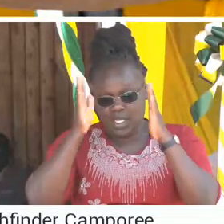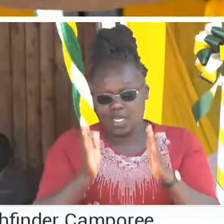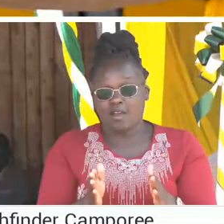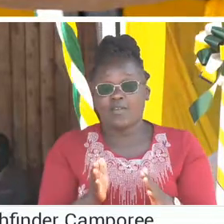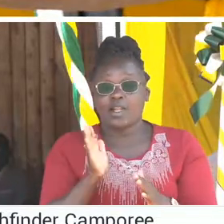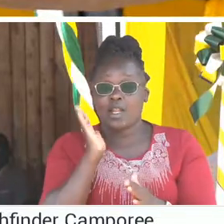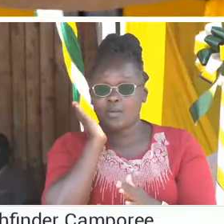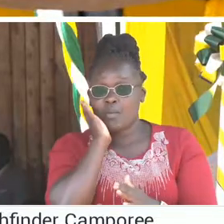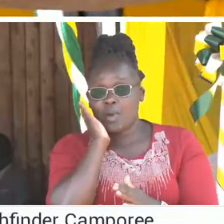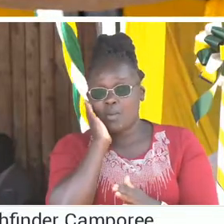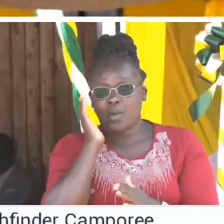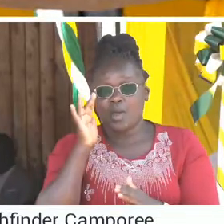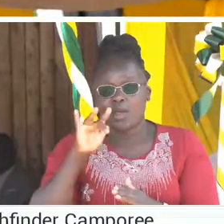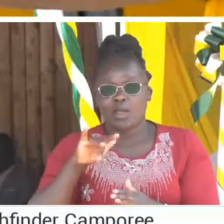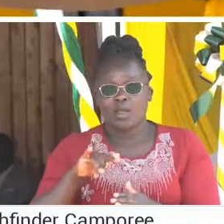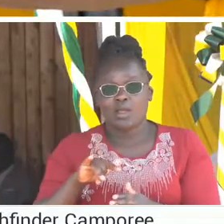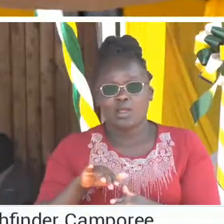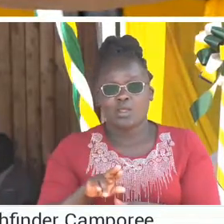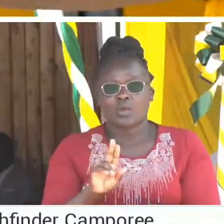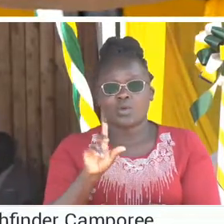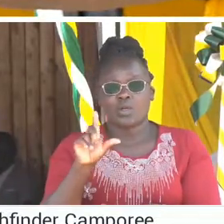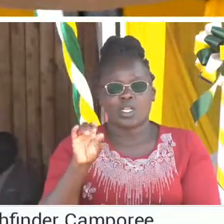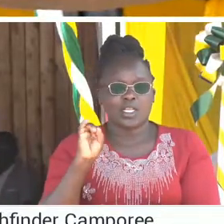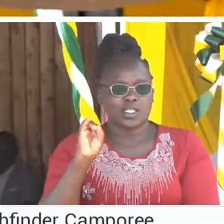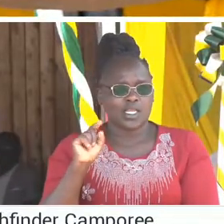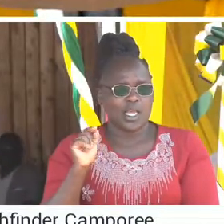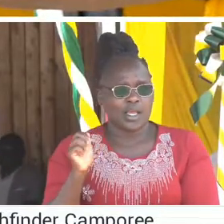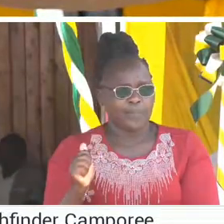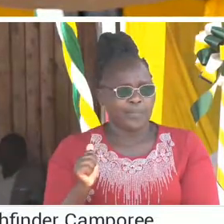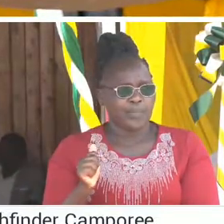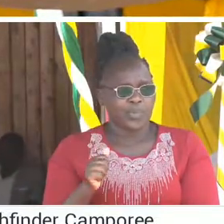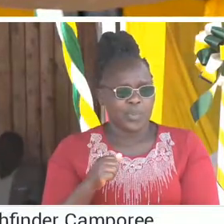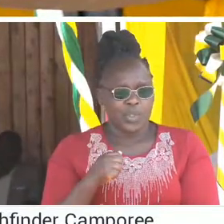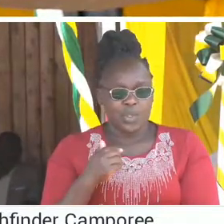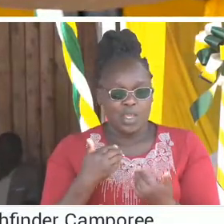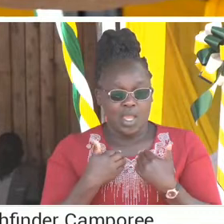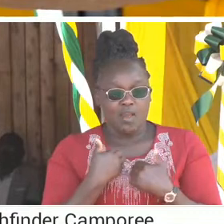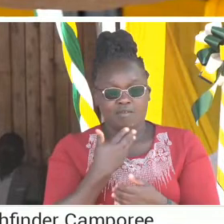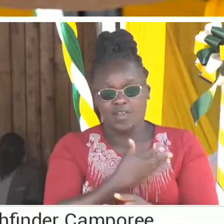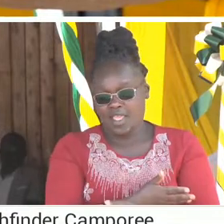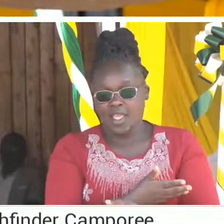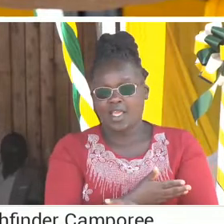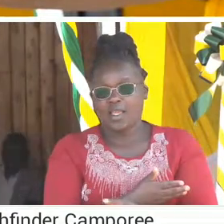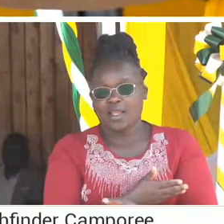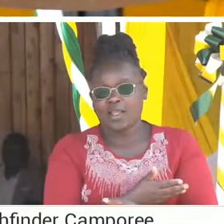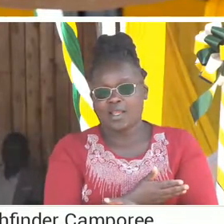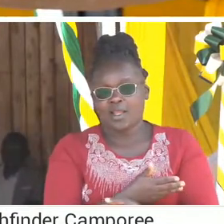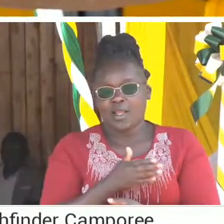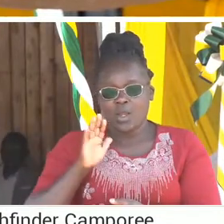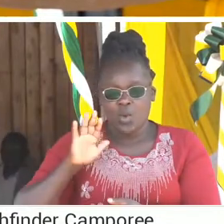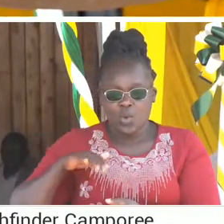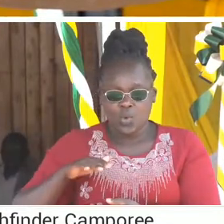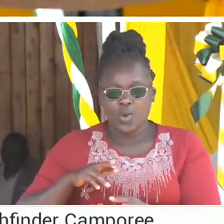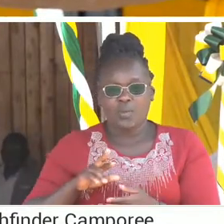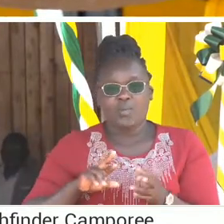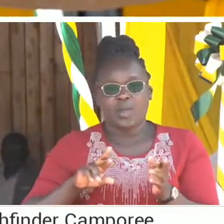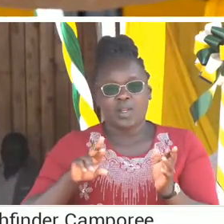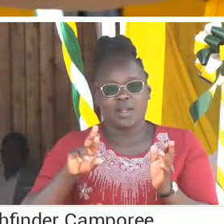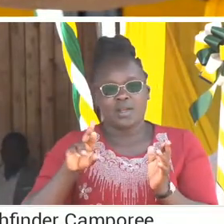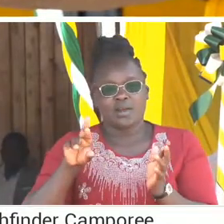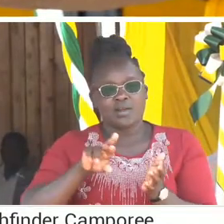Mitei, yuko pamoja nasi. Tuko na women rep ambaye vile vile ni mshiriki